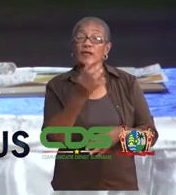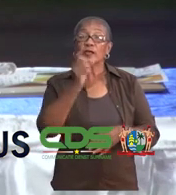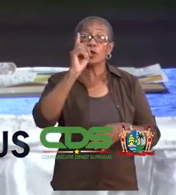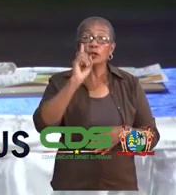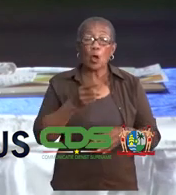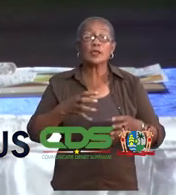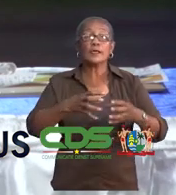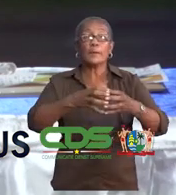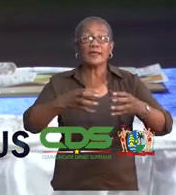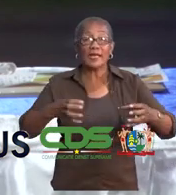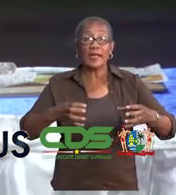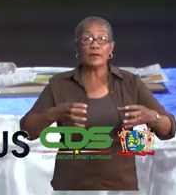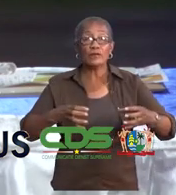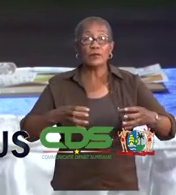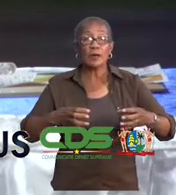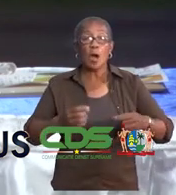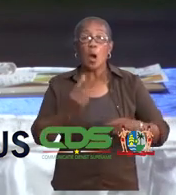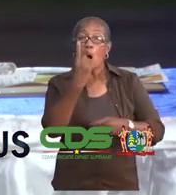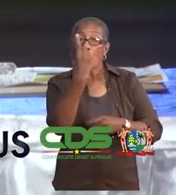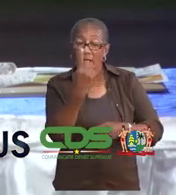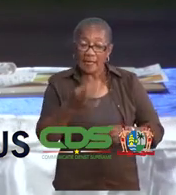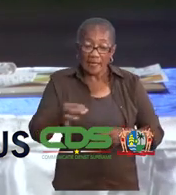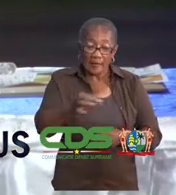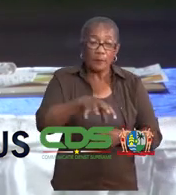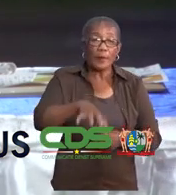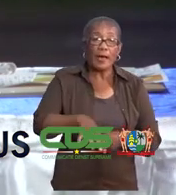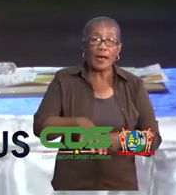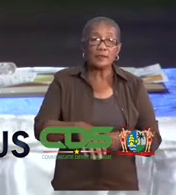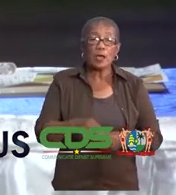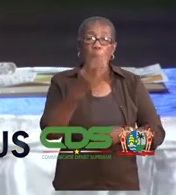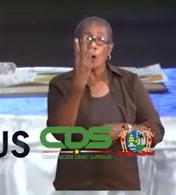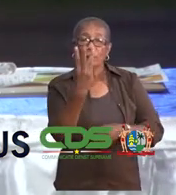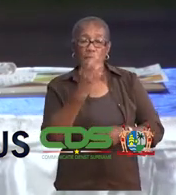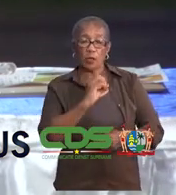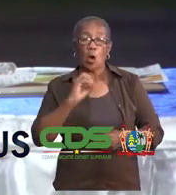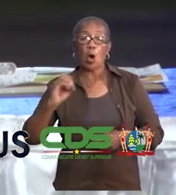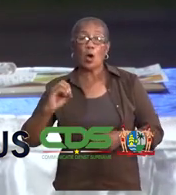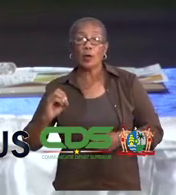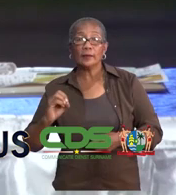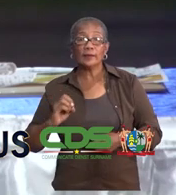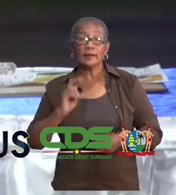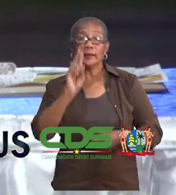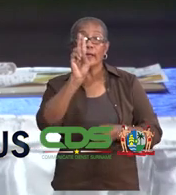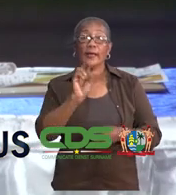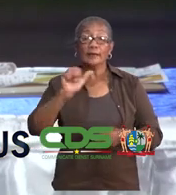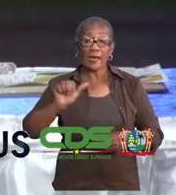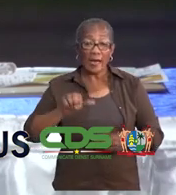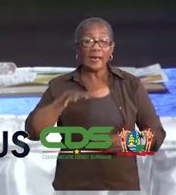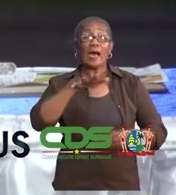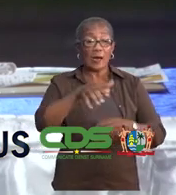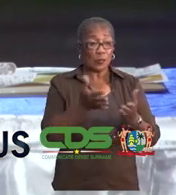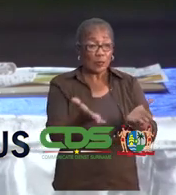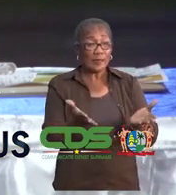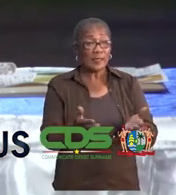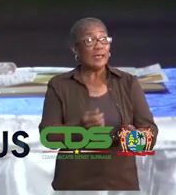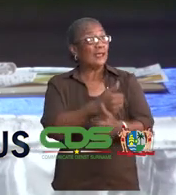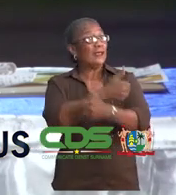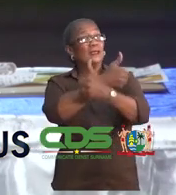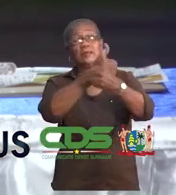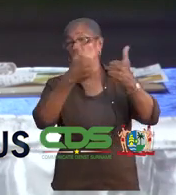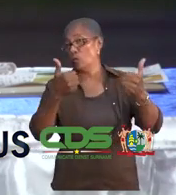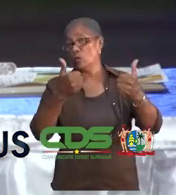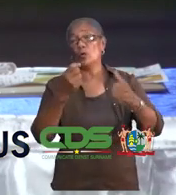44.000 bedrijven zullen op 1 plaats, op 300 hectare, bij elkaar zijn. Dat is een uitstekende gelegenheid,